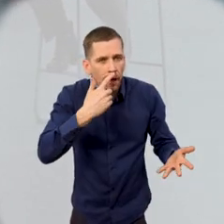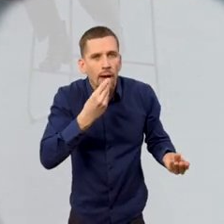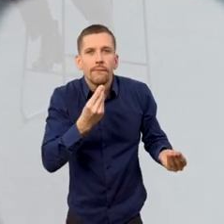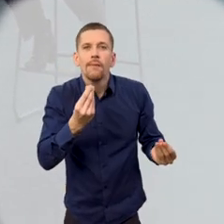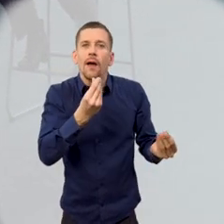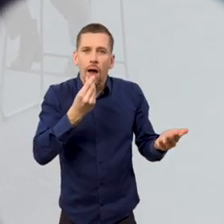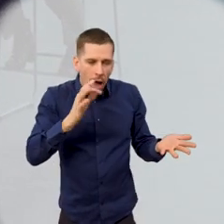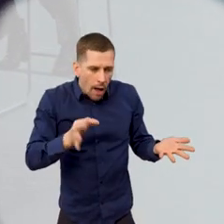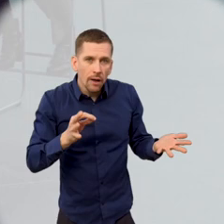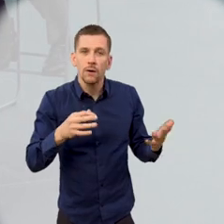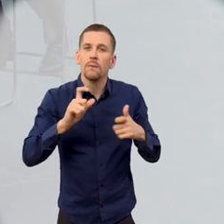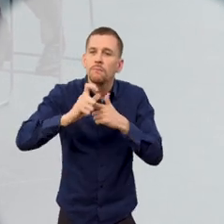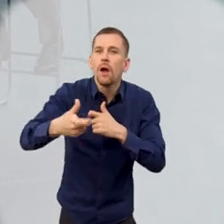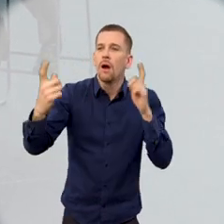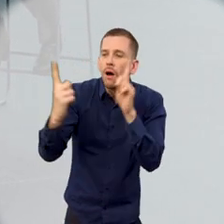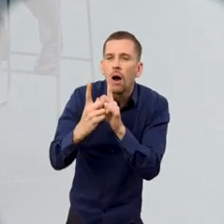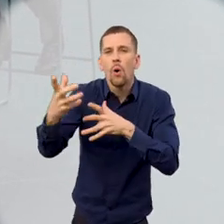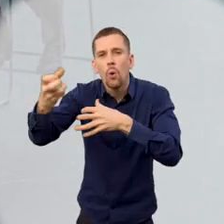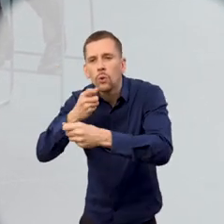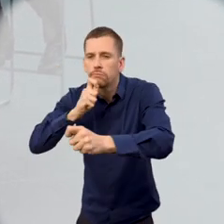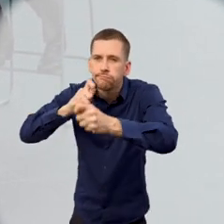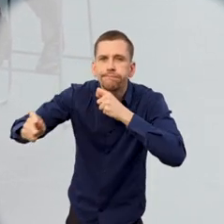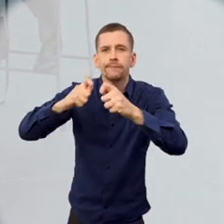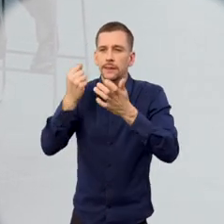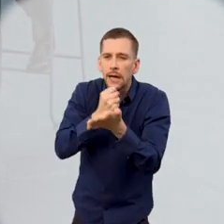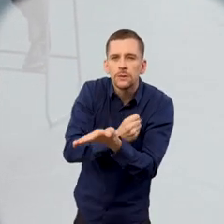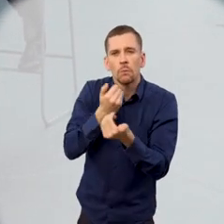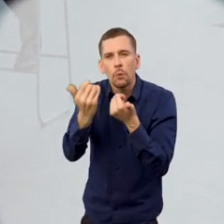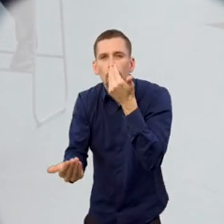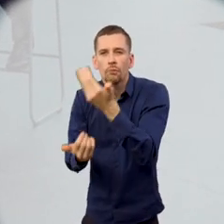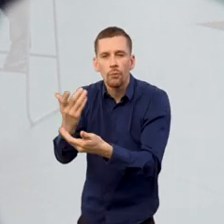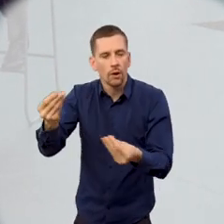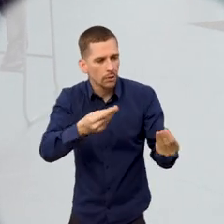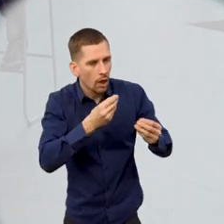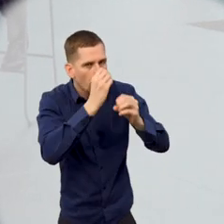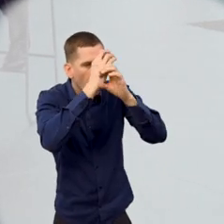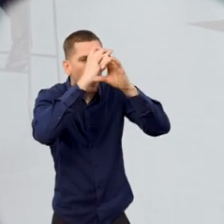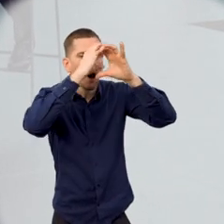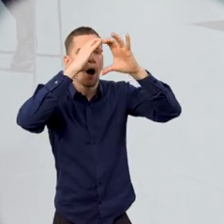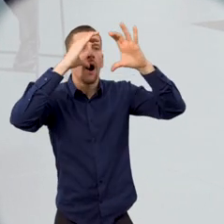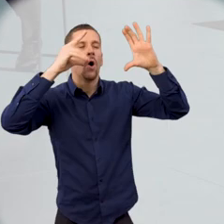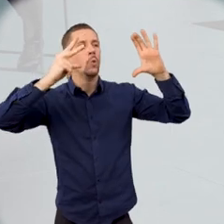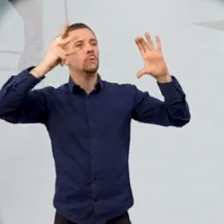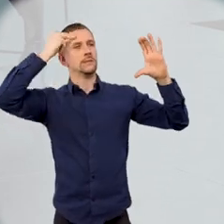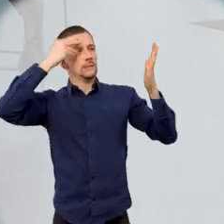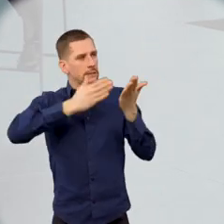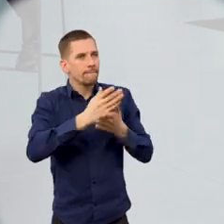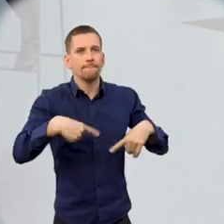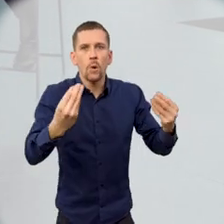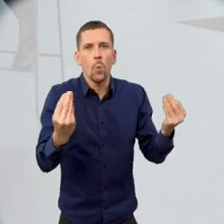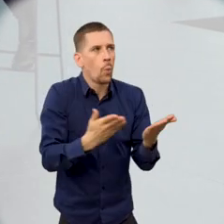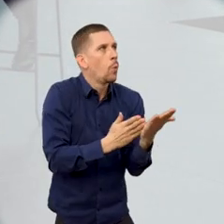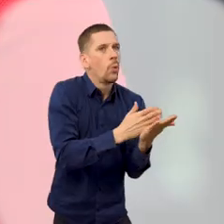à petit au fil du recrutement les jeunes découvrent les tâches à effectuer et d'eux-mêmes